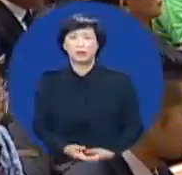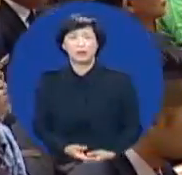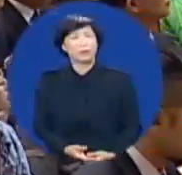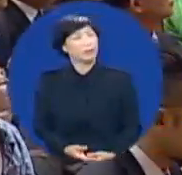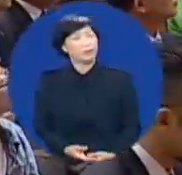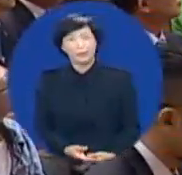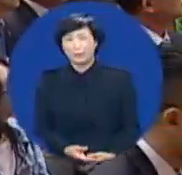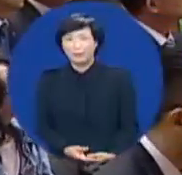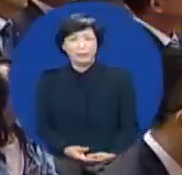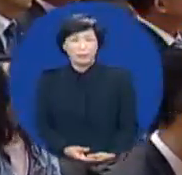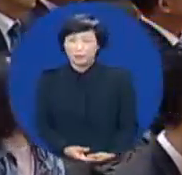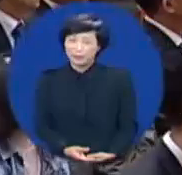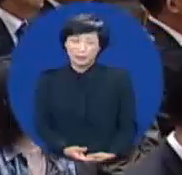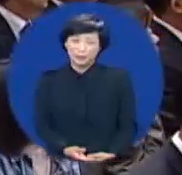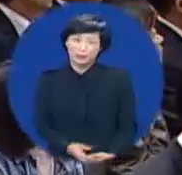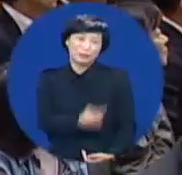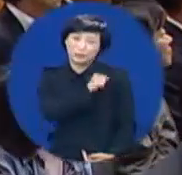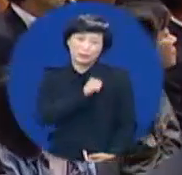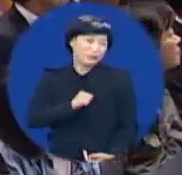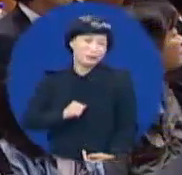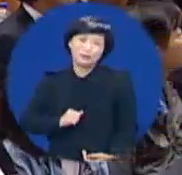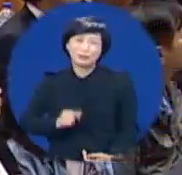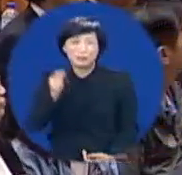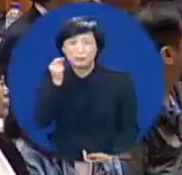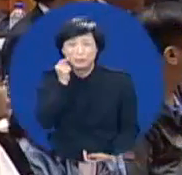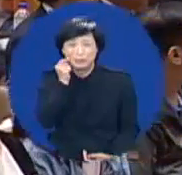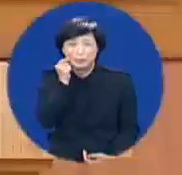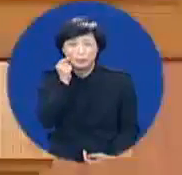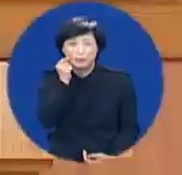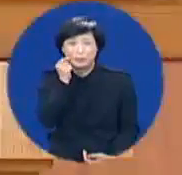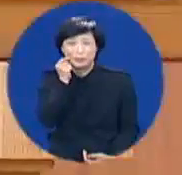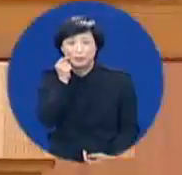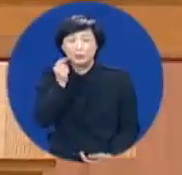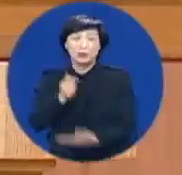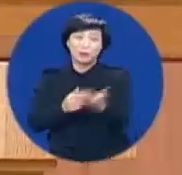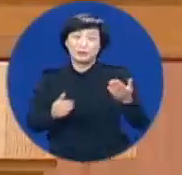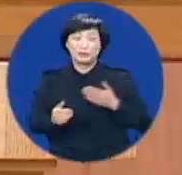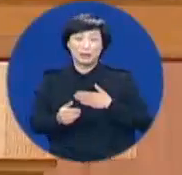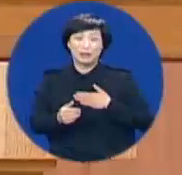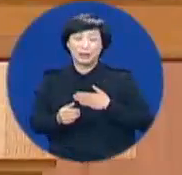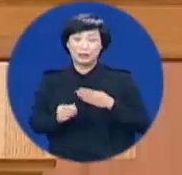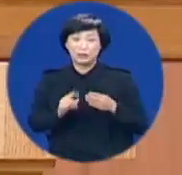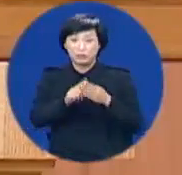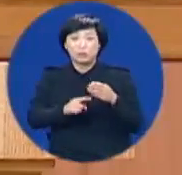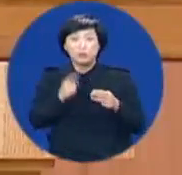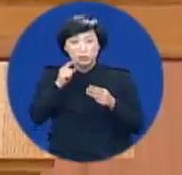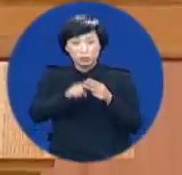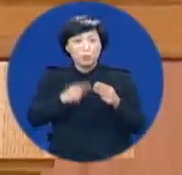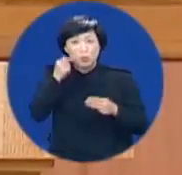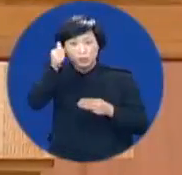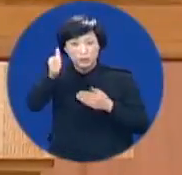견디겠어요? 못 견뎌요. 여기 윤석전 목사,